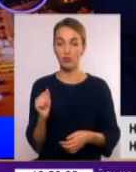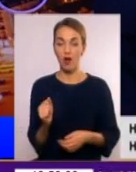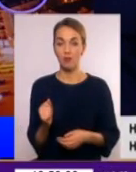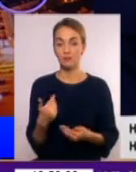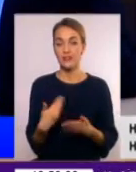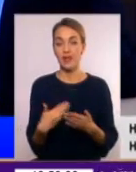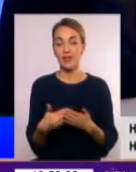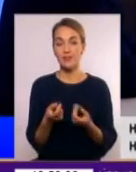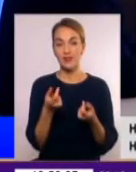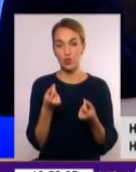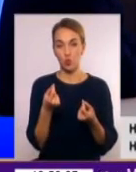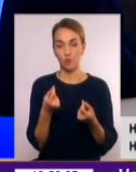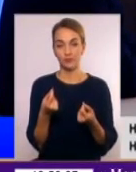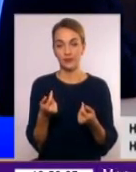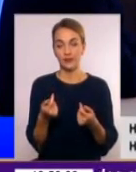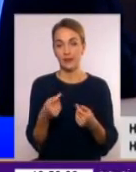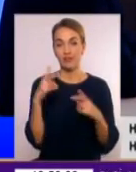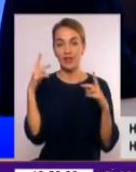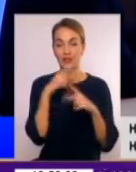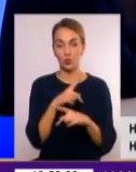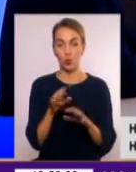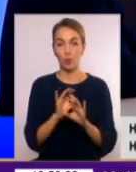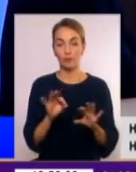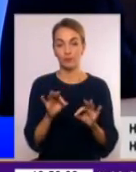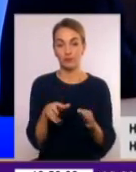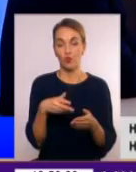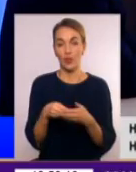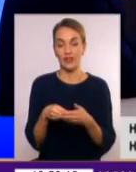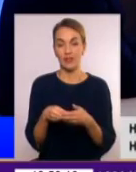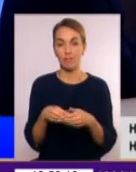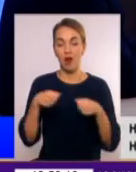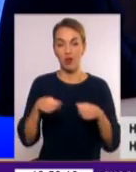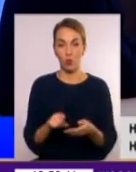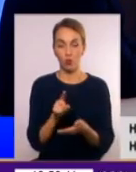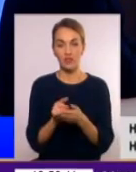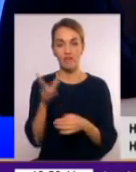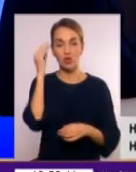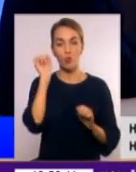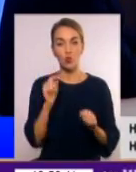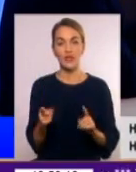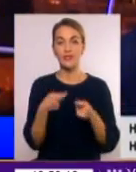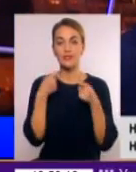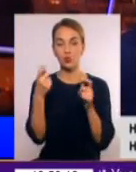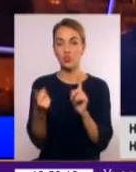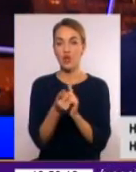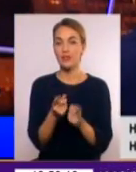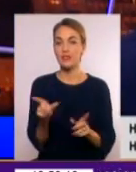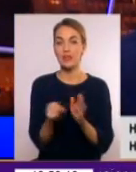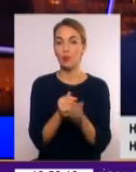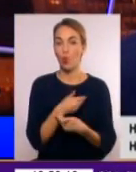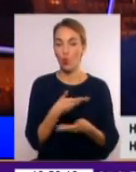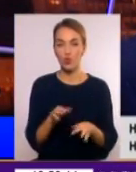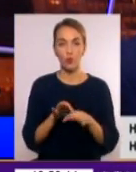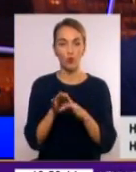мені здається, дещо інфантільно трактує свої свої права і обов'язки. Да. Вона вважає, що вона може їздити зустрічатися з ким хоче,